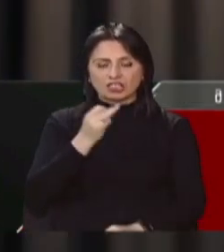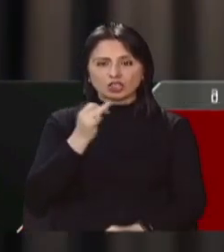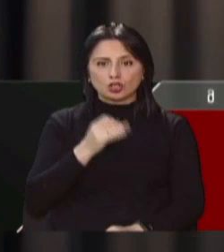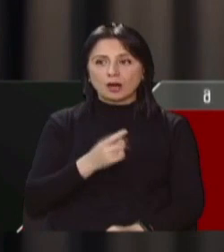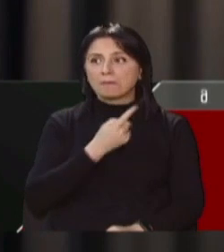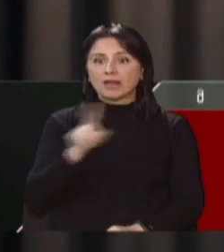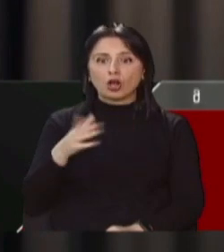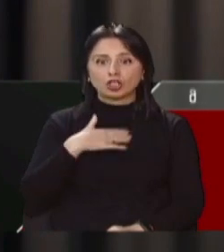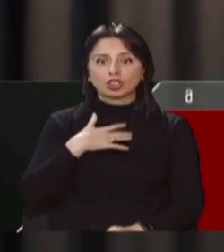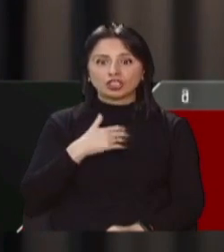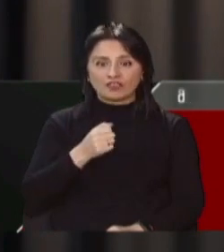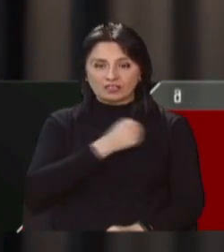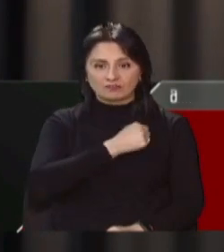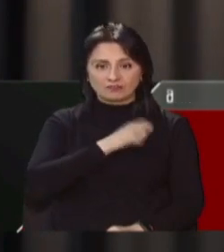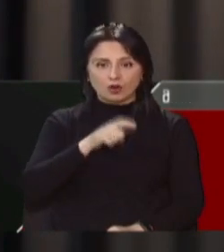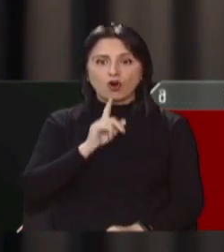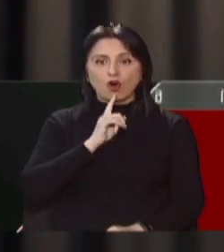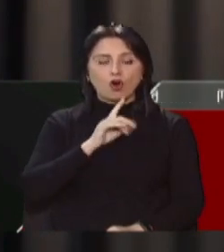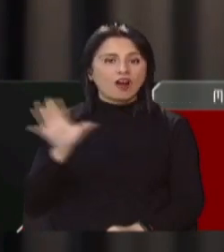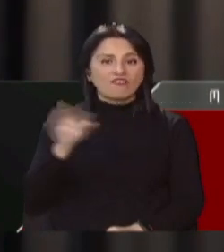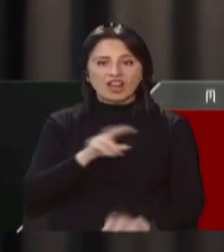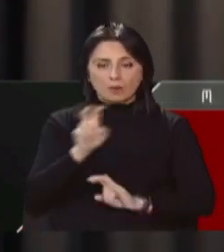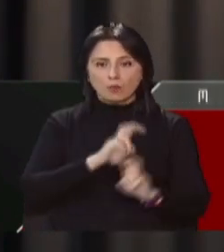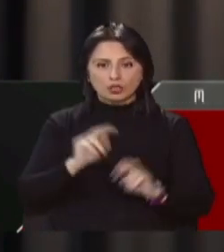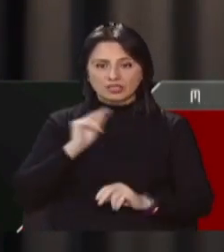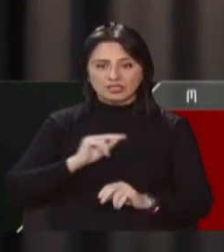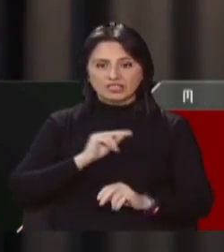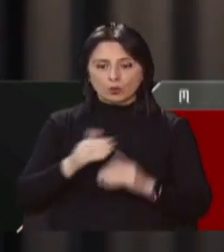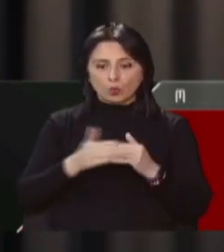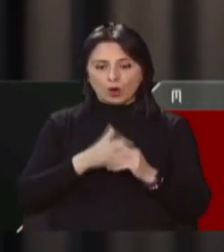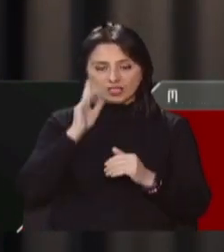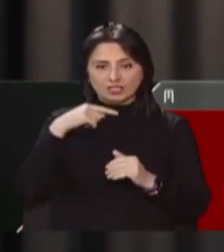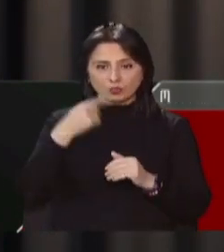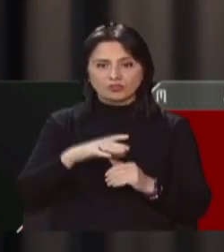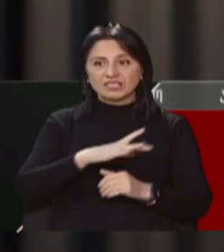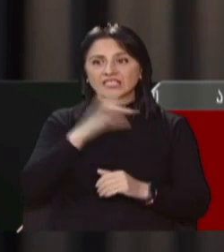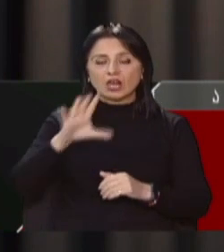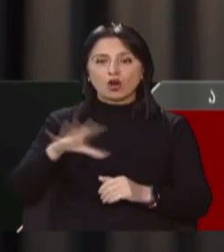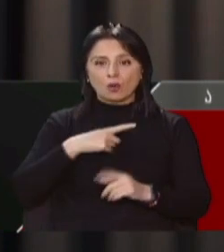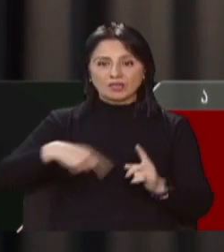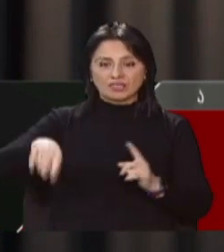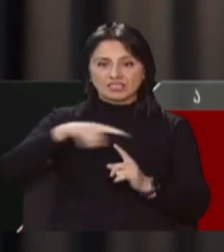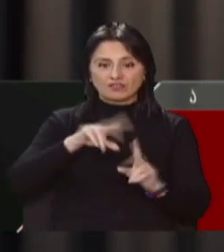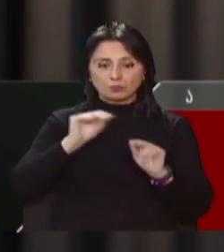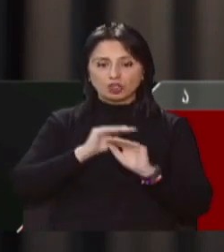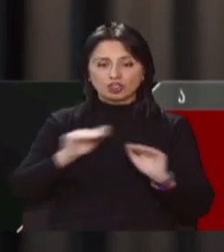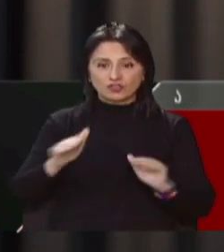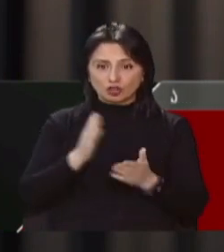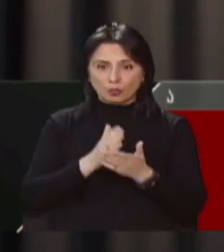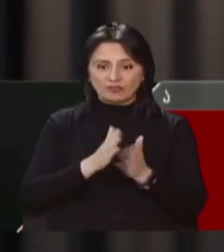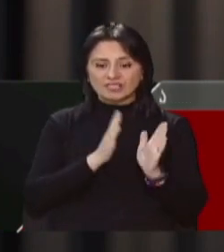რადგან მილიონი ჩვენი ნაომარი ბიჭისა და გოგოსთვის ყოველთვის მოიძებნება სამუშაო უახლოეს მომავალში პოსტსაბჭოთა სივრცეში. Მშვიდობის